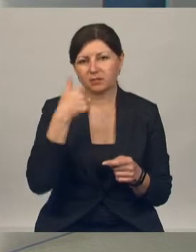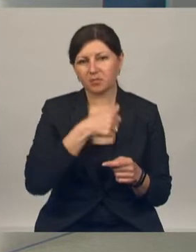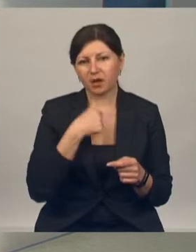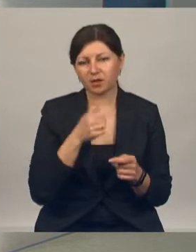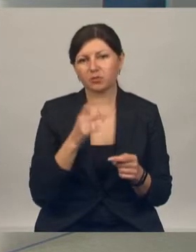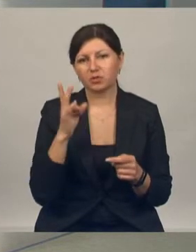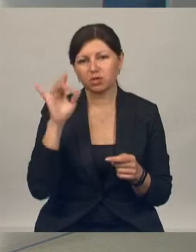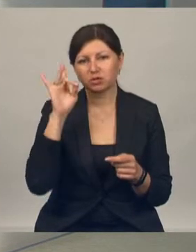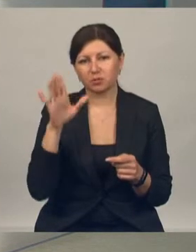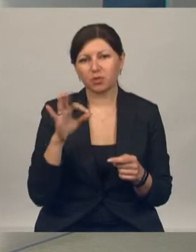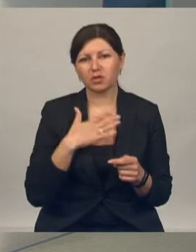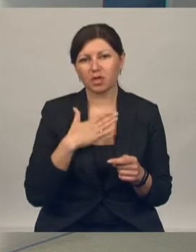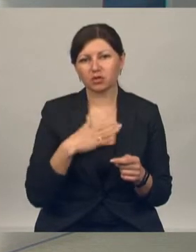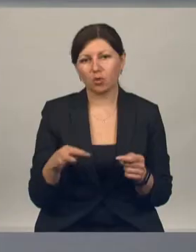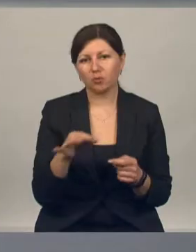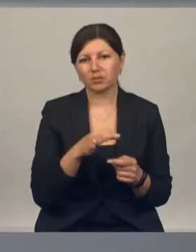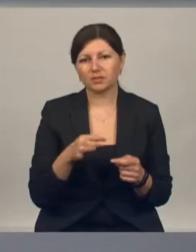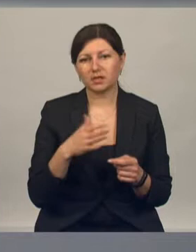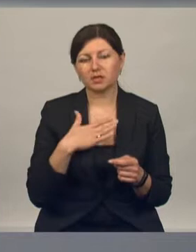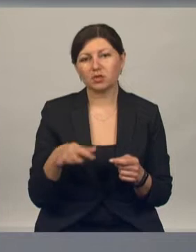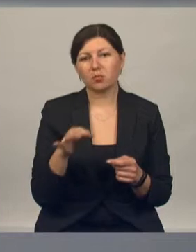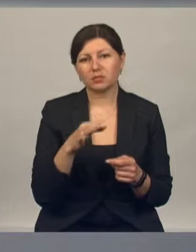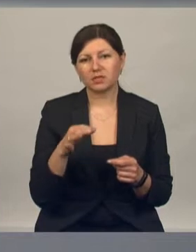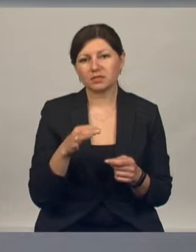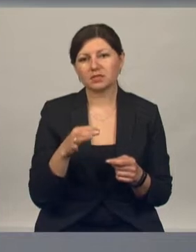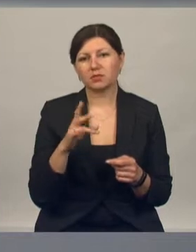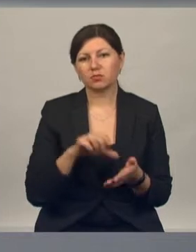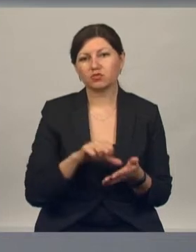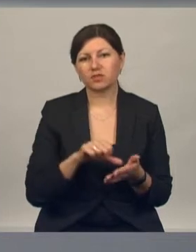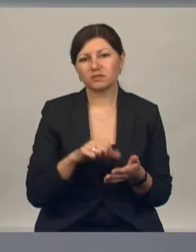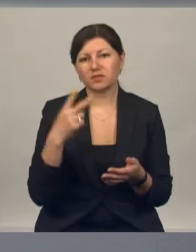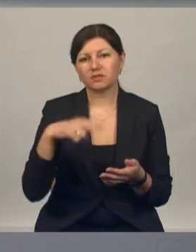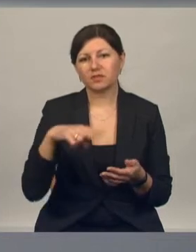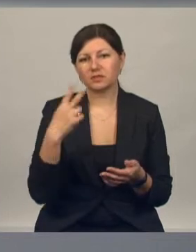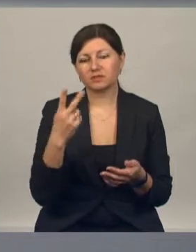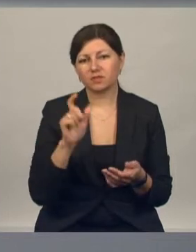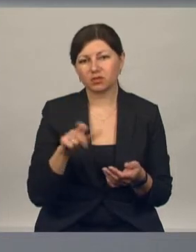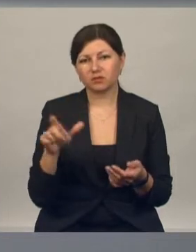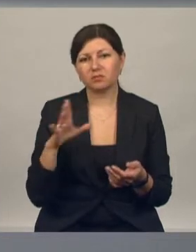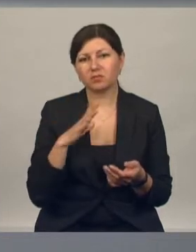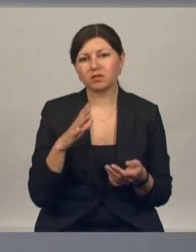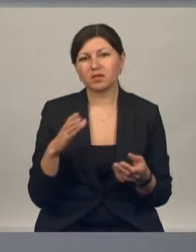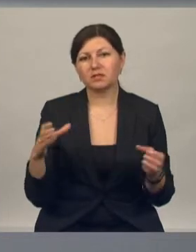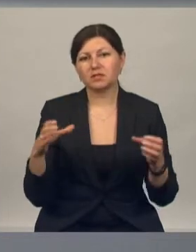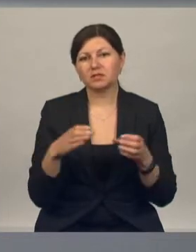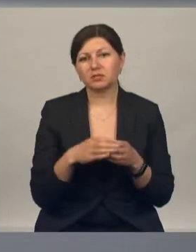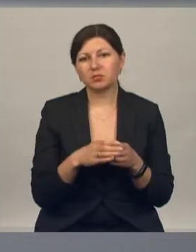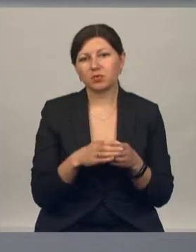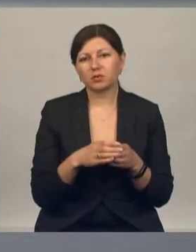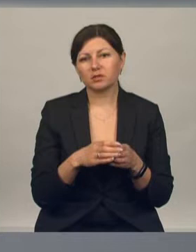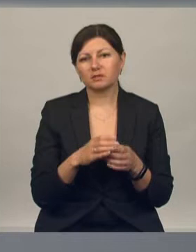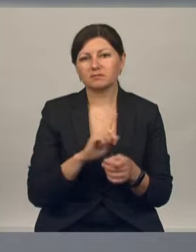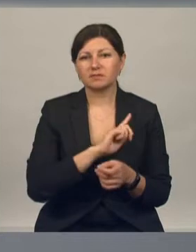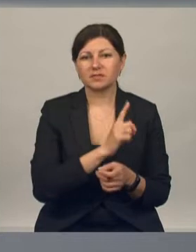на чемпионате от нашей области? От нашей области на самом чемпионате участвовало 22 человека, у нас была сборная. Она только